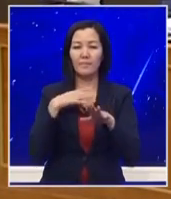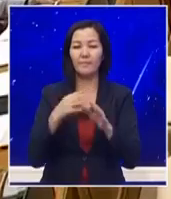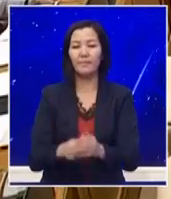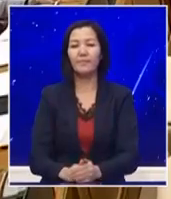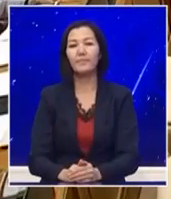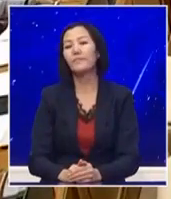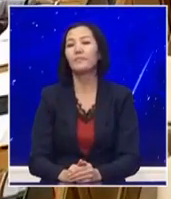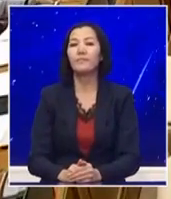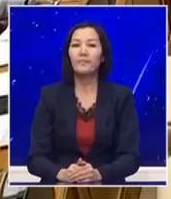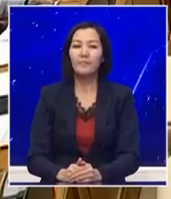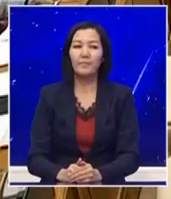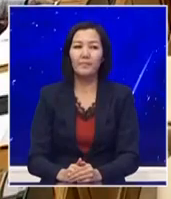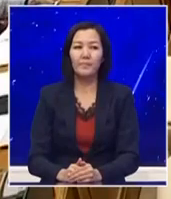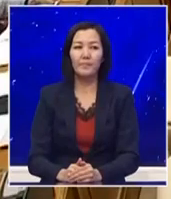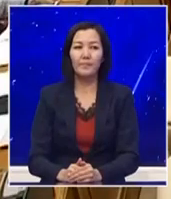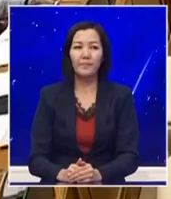берді.